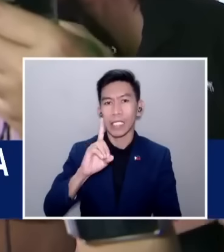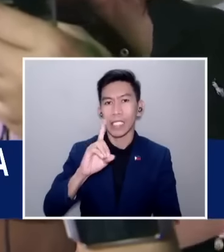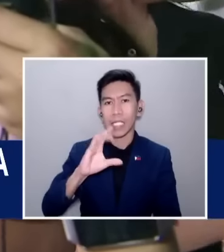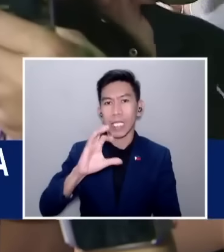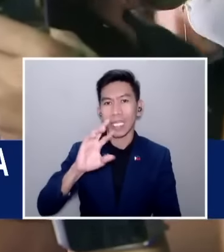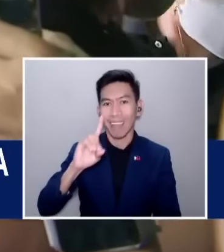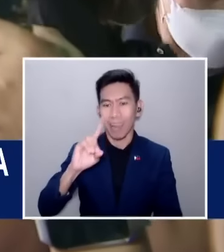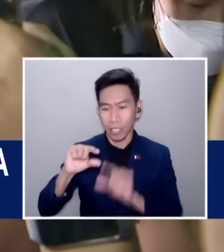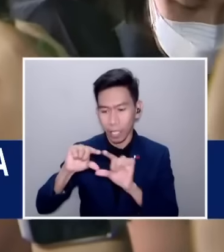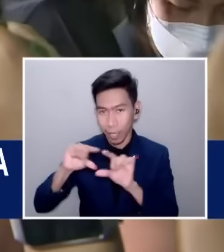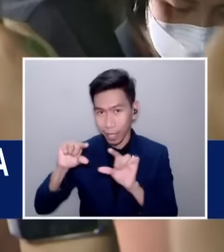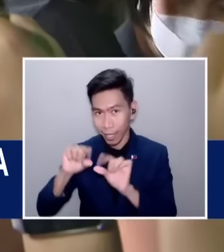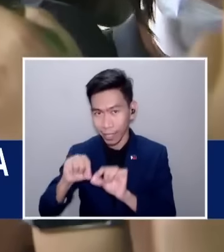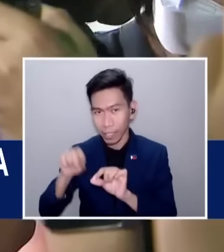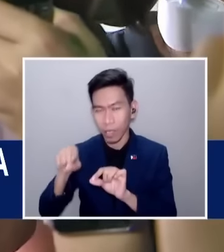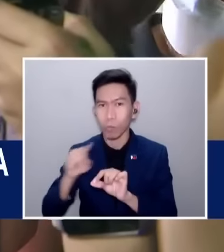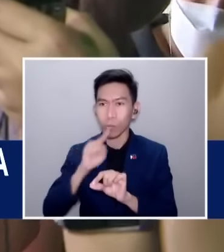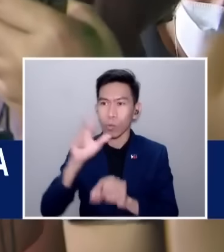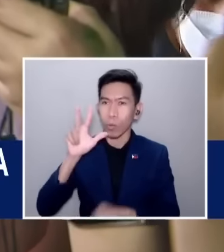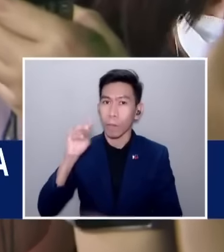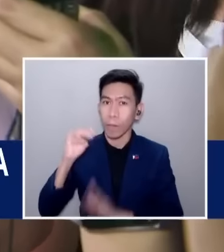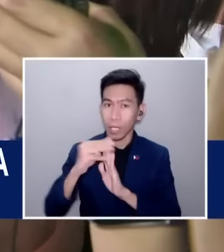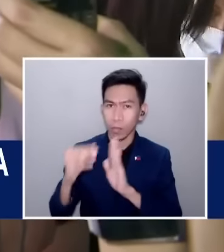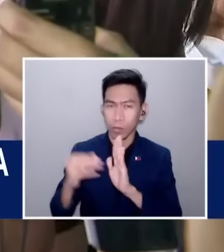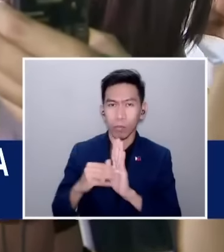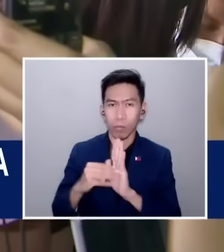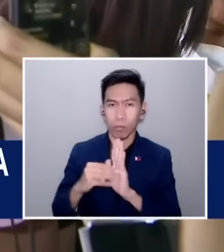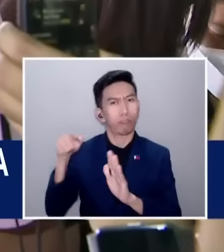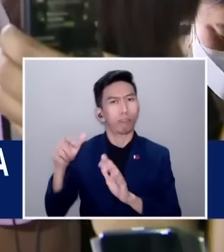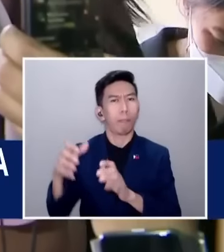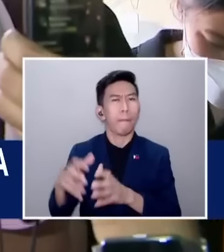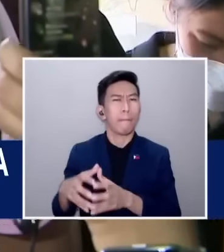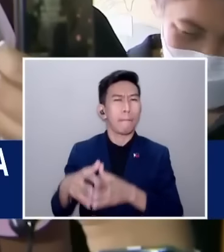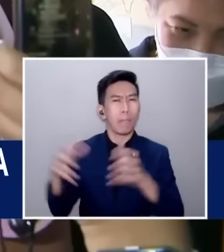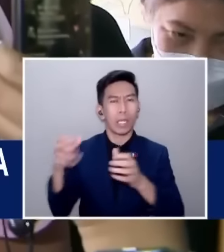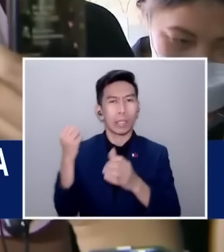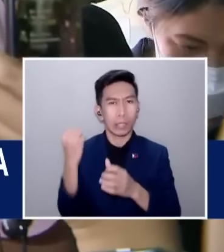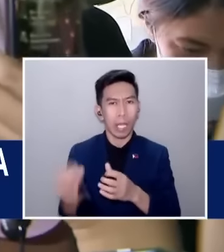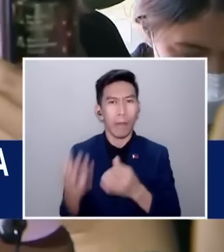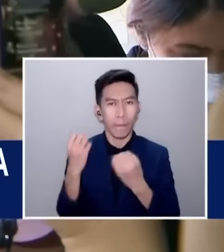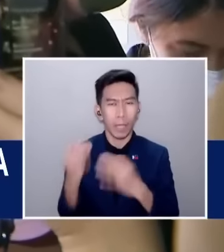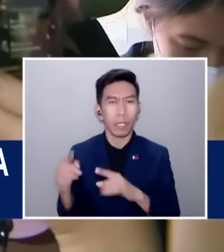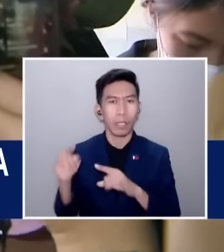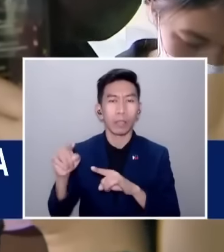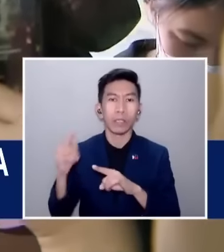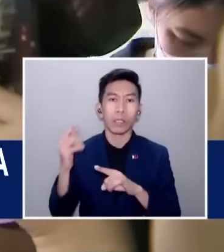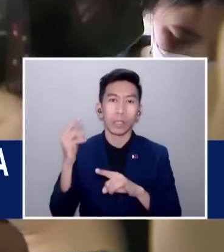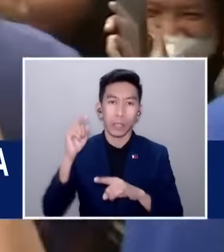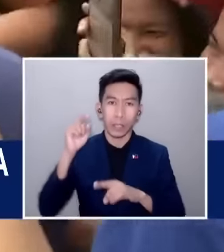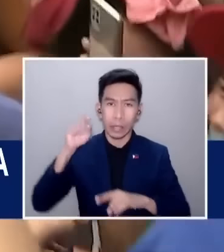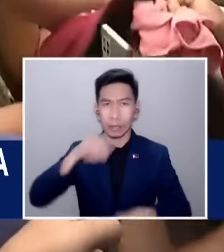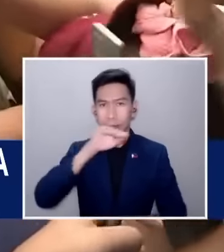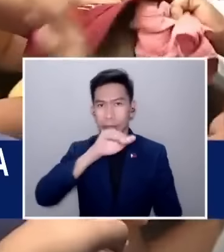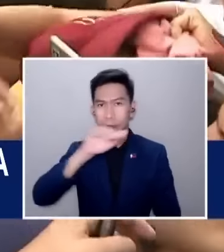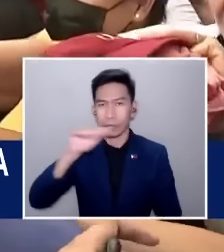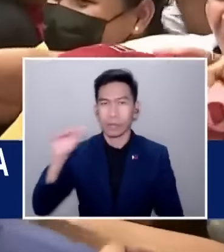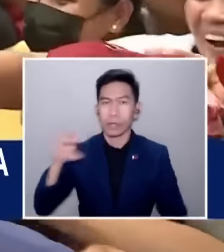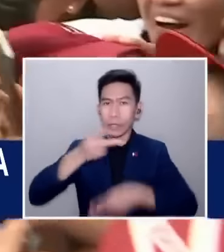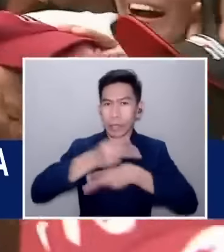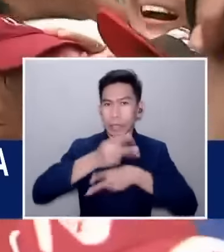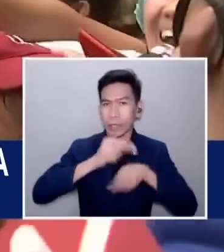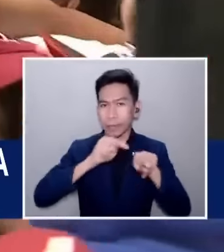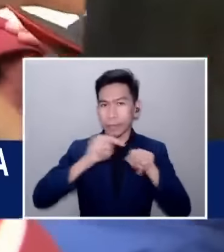Malaking boto yung 3 million, no? So kaya ang panawagan natin, siyempre, bantayan natin. No? Hiling